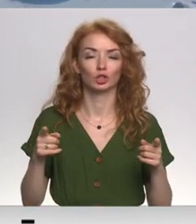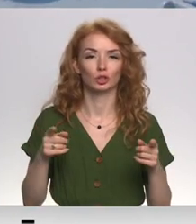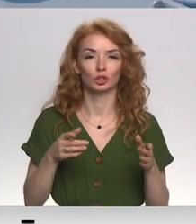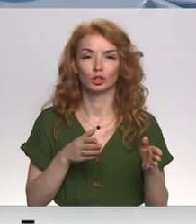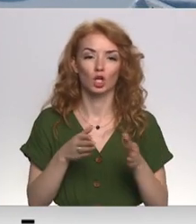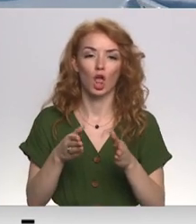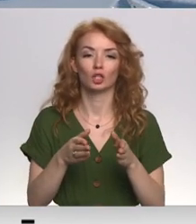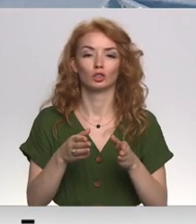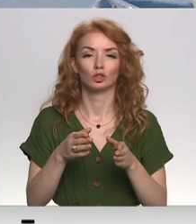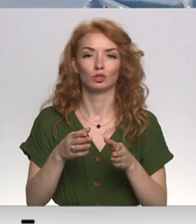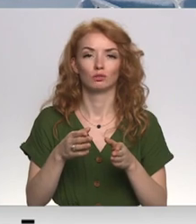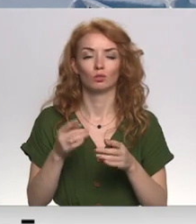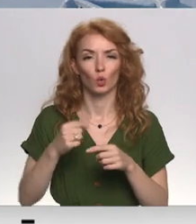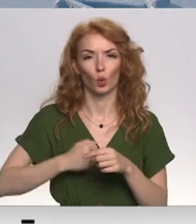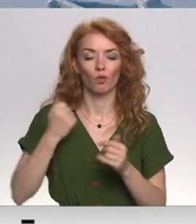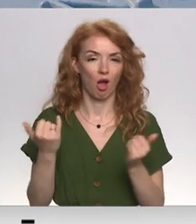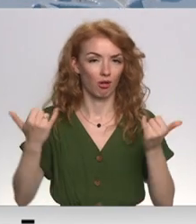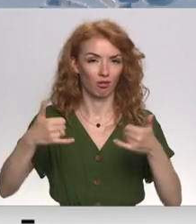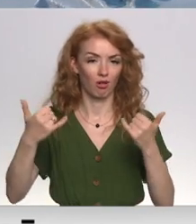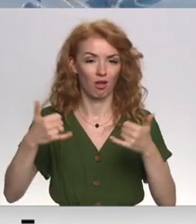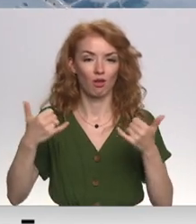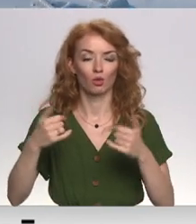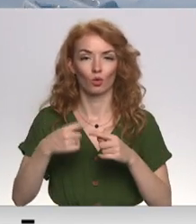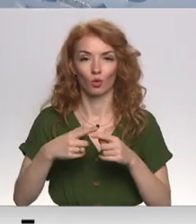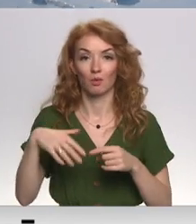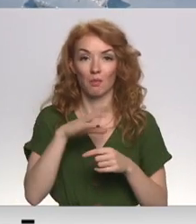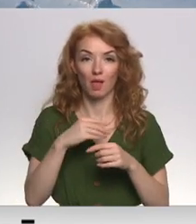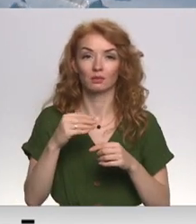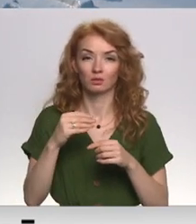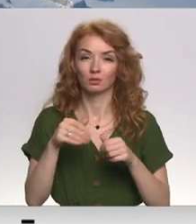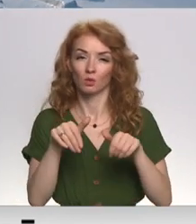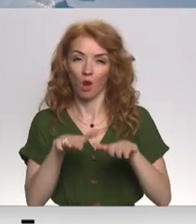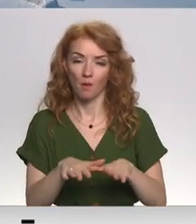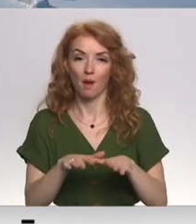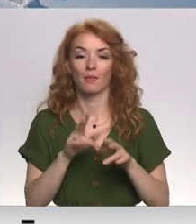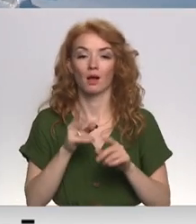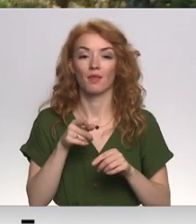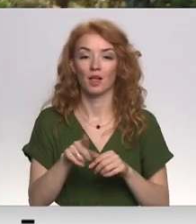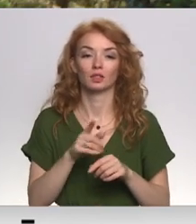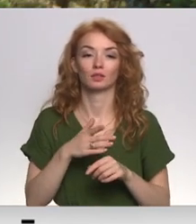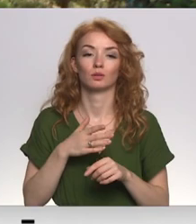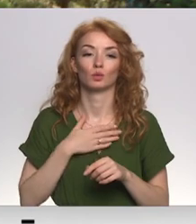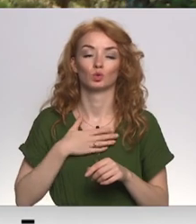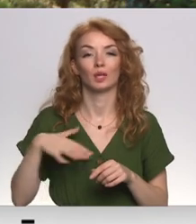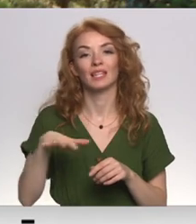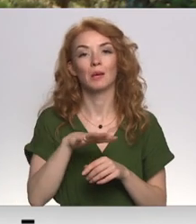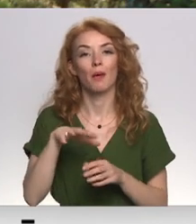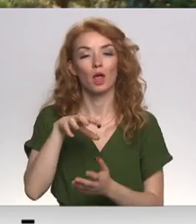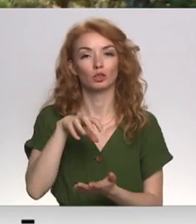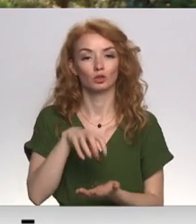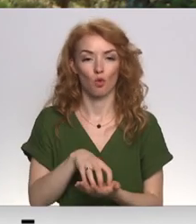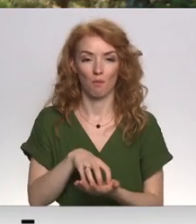kā nu, smagāk lējas. Mēs tā noformulējam, ka tas mūsu ģimenes objekts. Jo pie